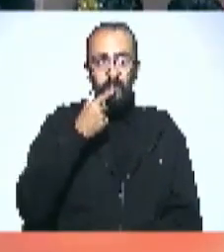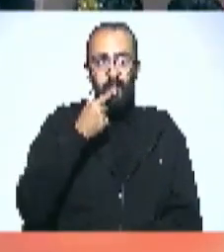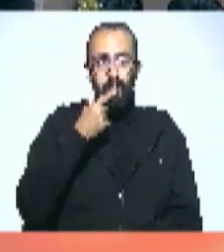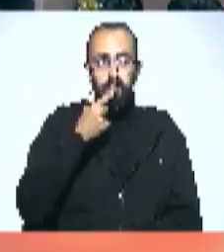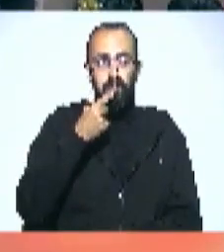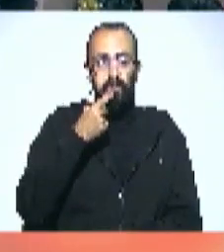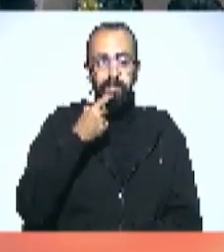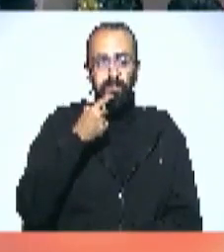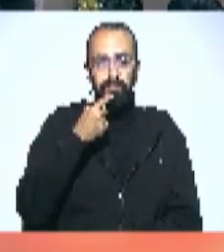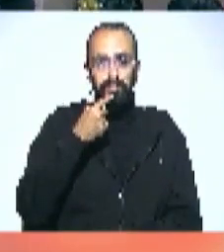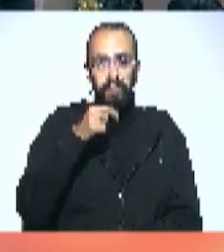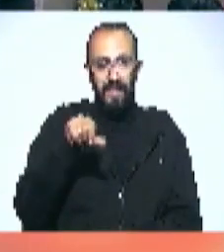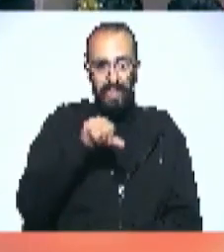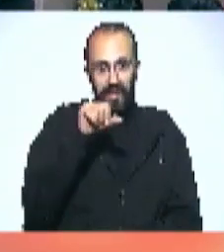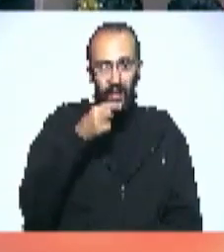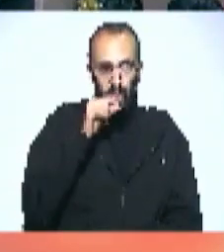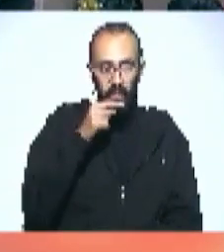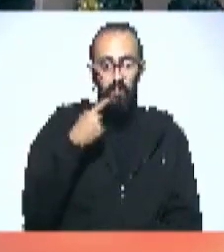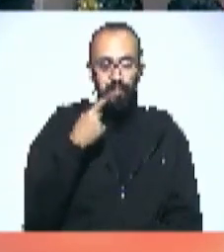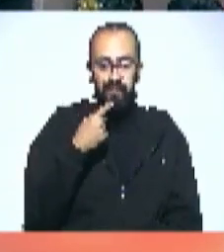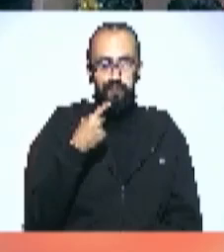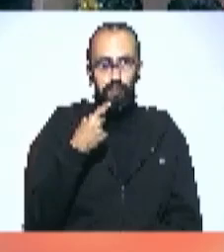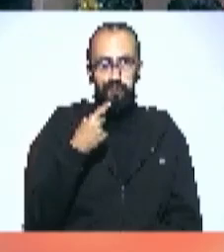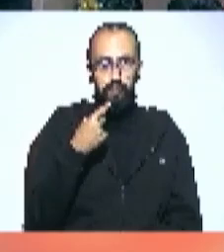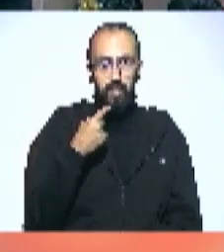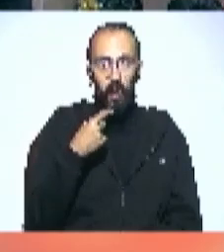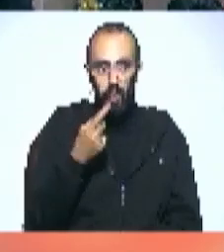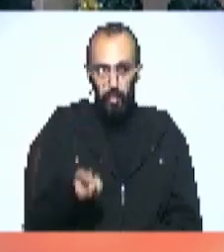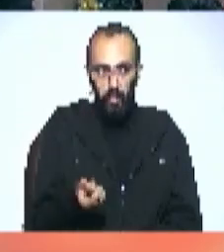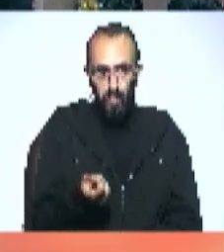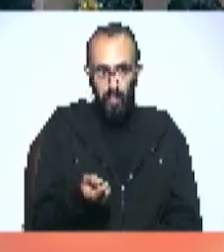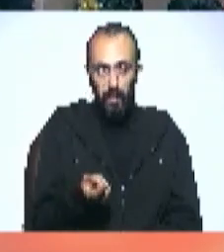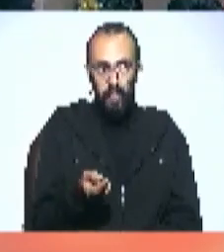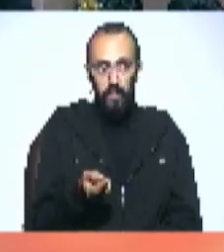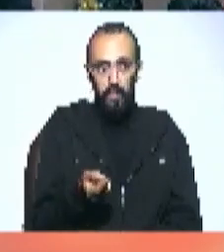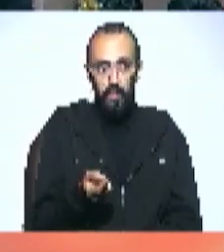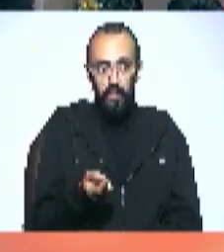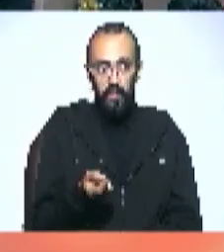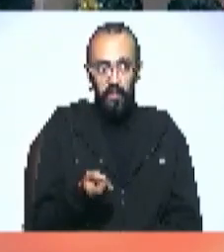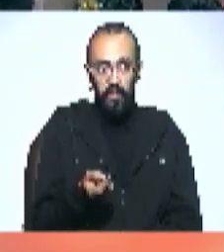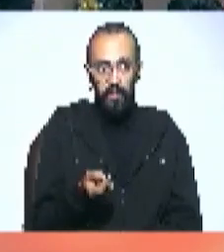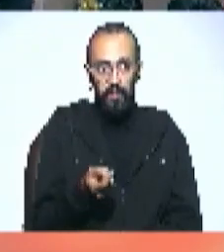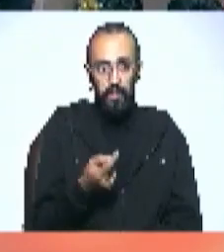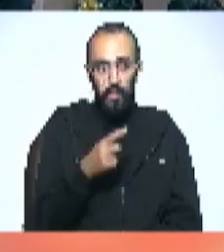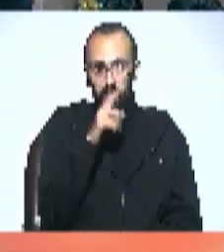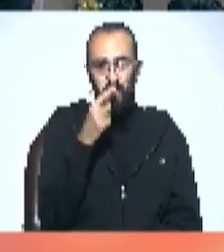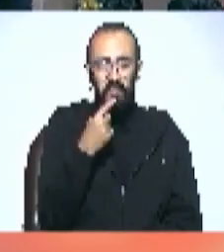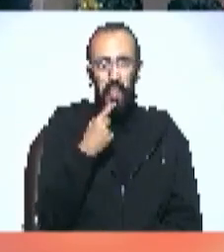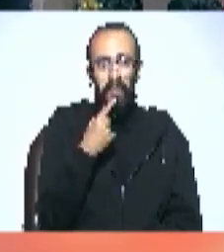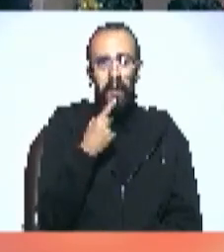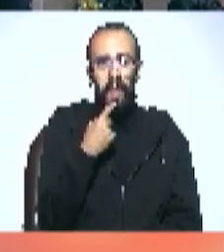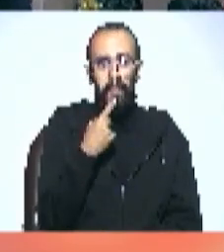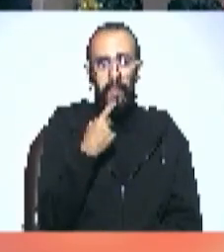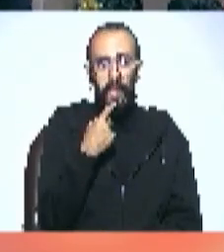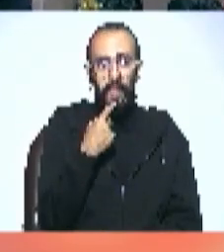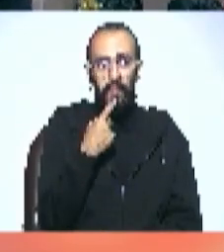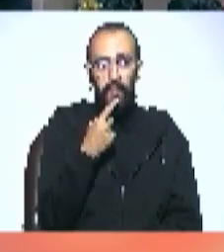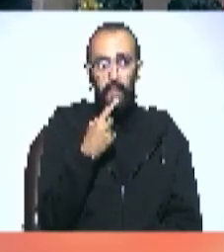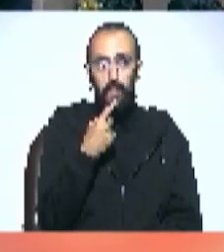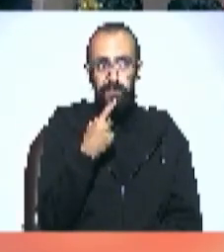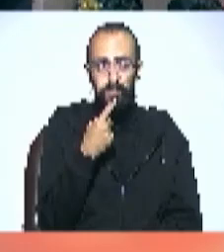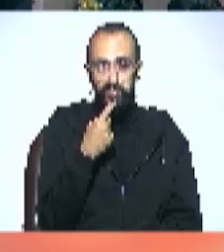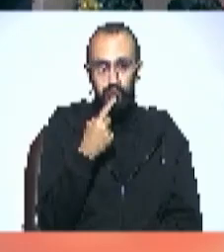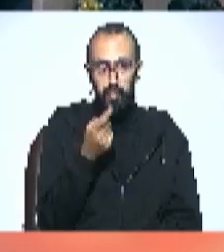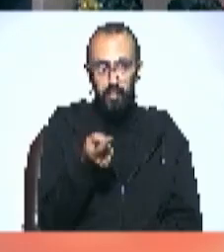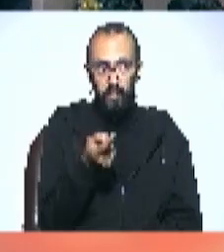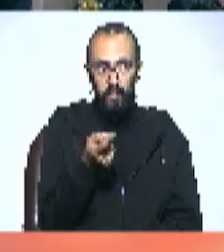ونقعد نمضمض بيها بقنا، وبعدين طبعا بنتفها. لو اتبقى افتر تيست يعني الطعم بعد ما تفناها،